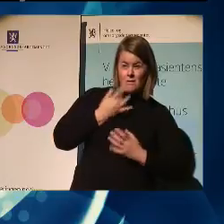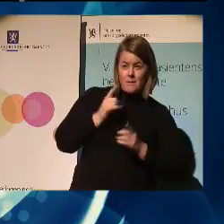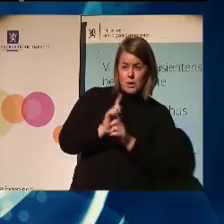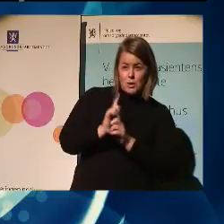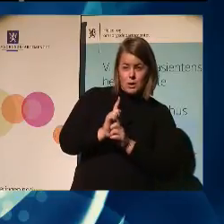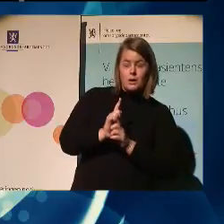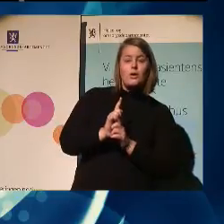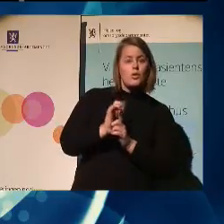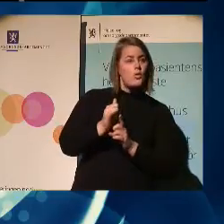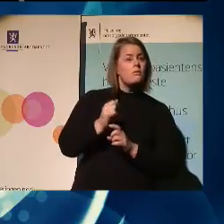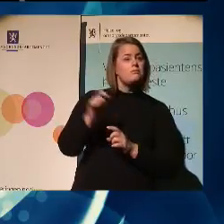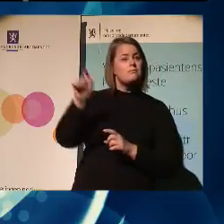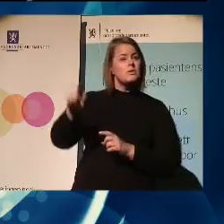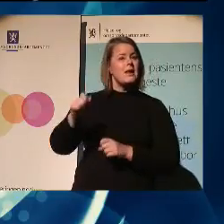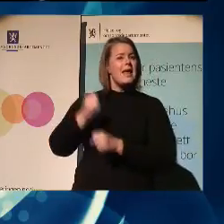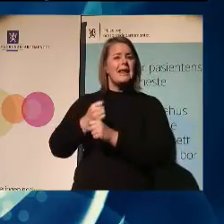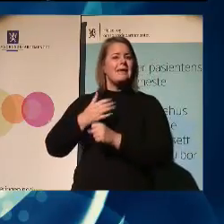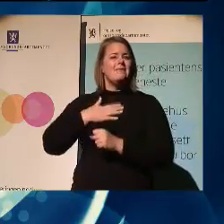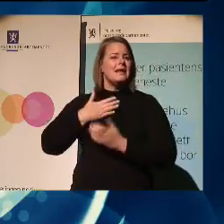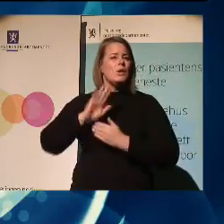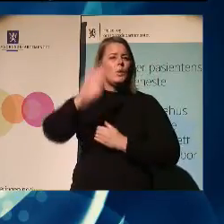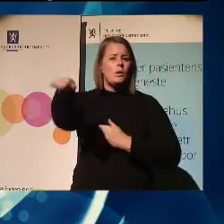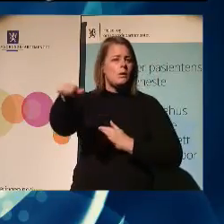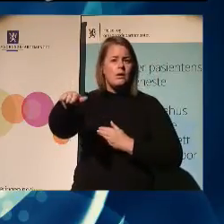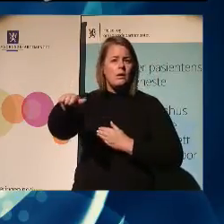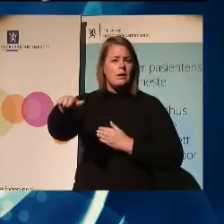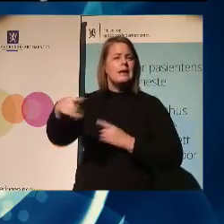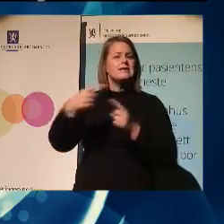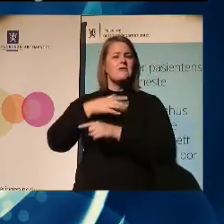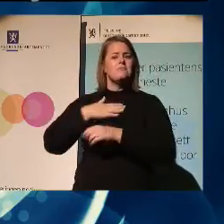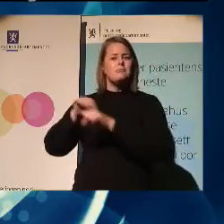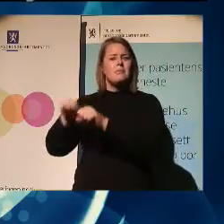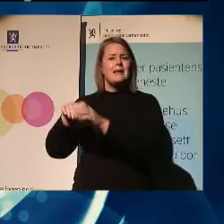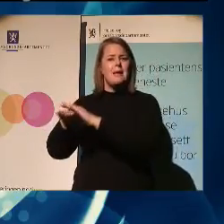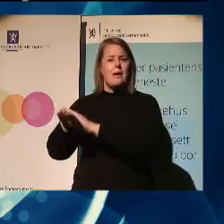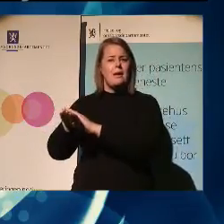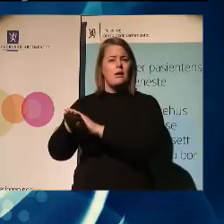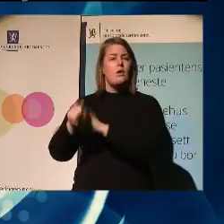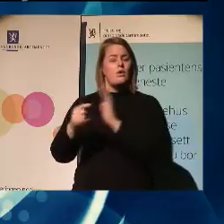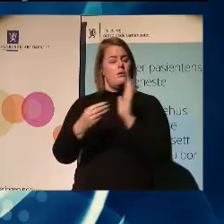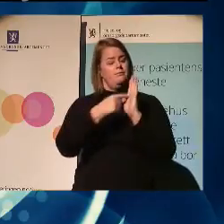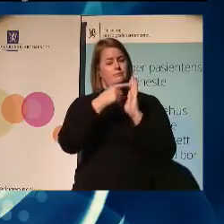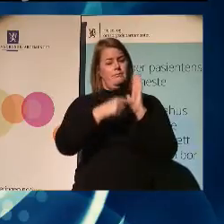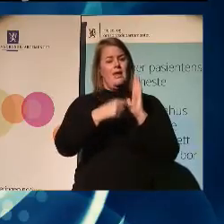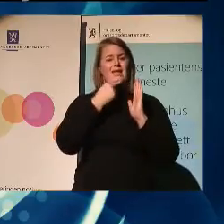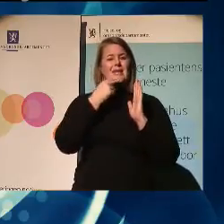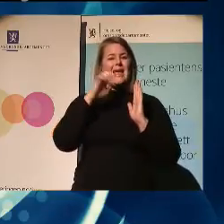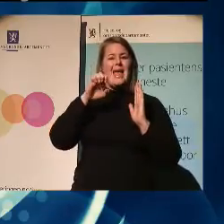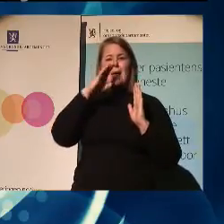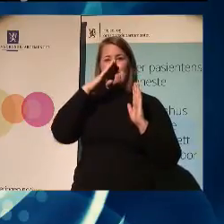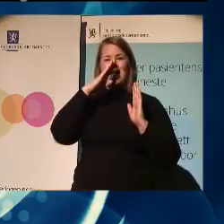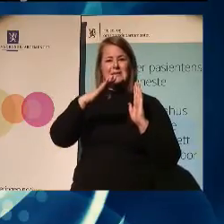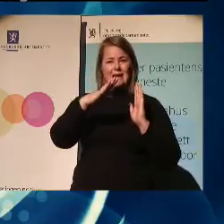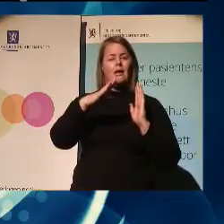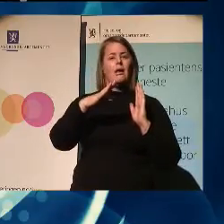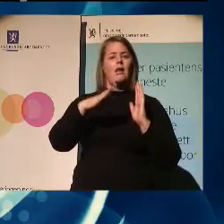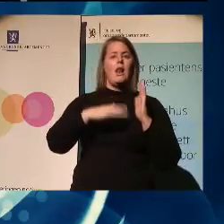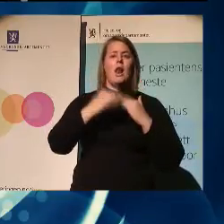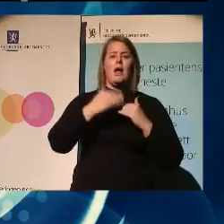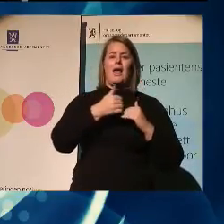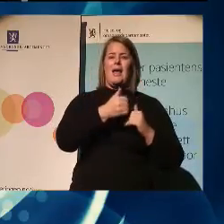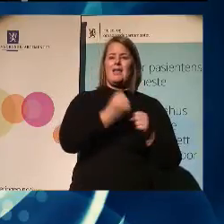ikke å gå ut døra. Du vil helst være hjemme. Nå har e-meistring skapt et verktøy som du kan begynne å jobbe